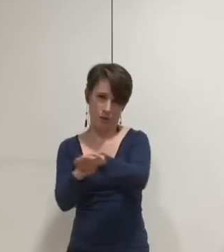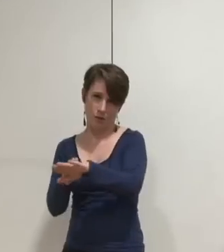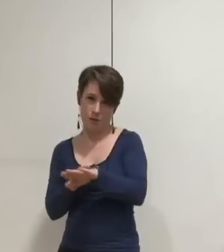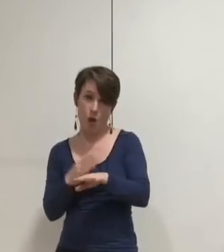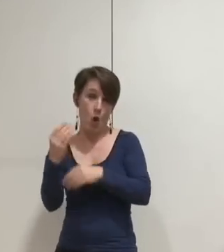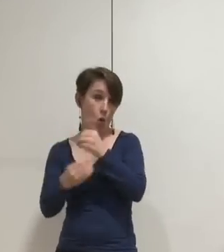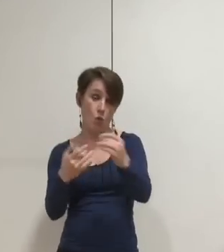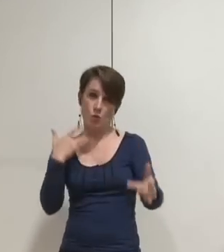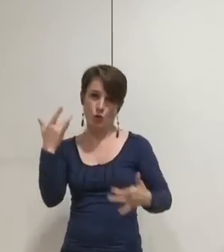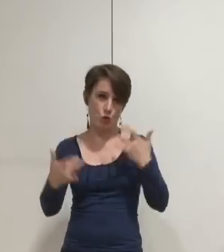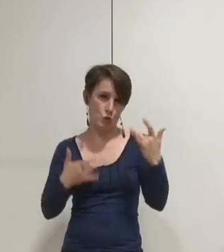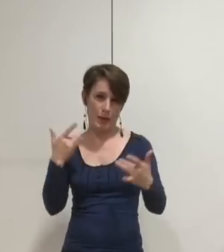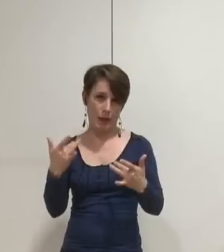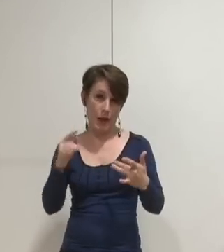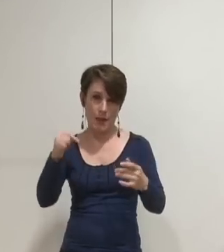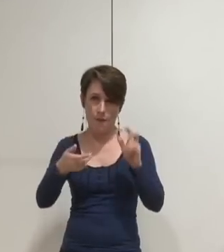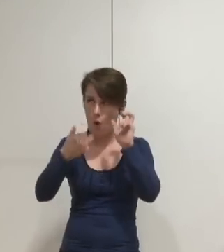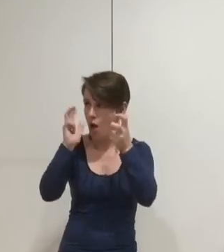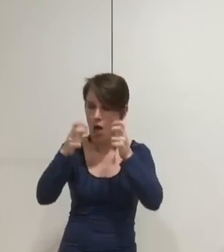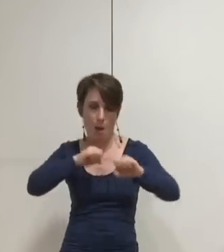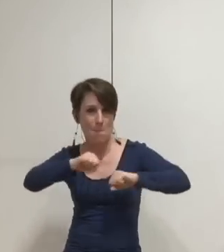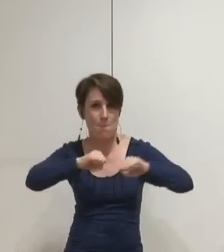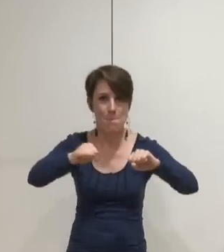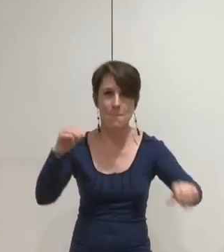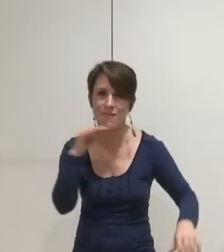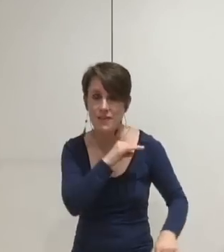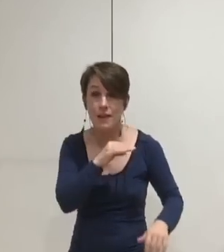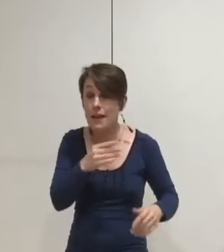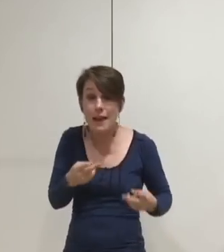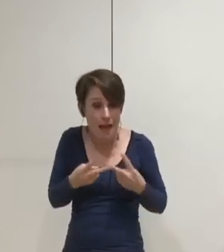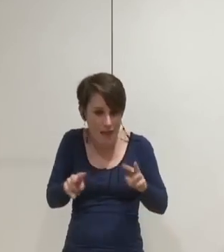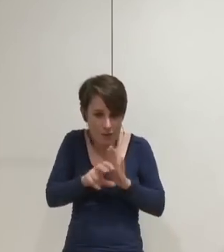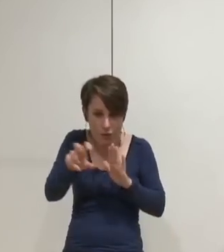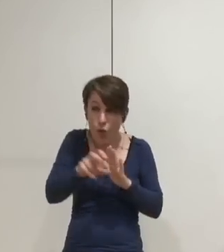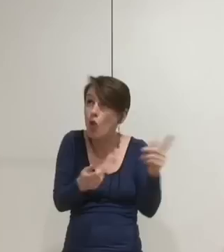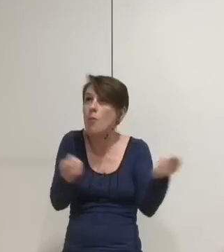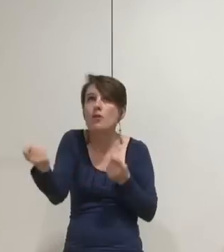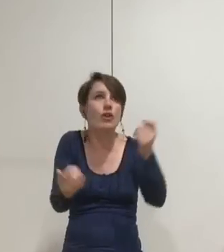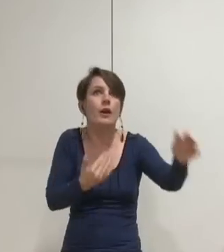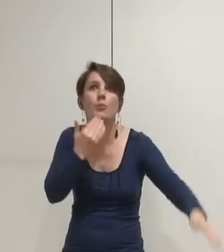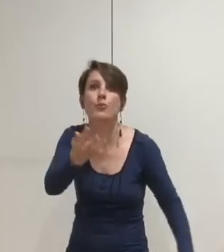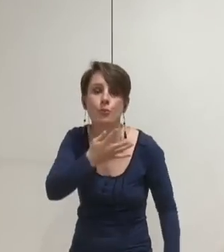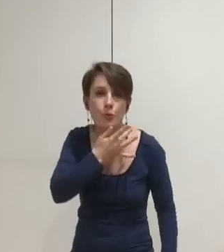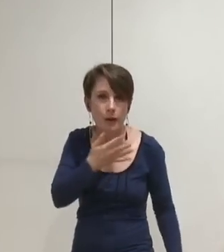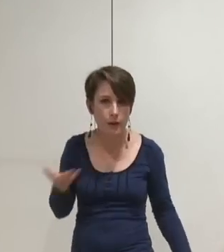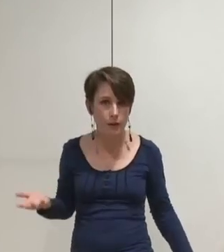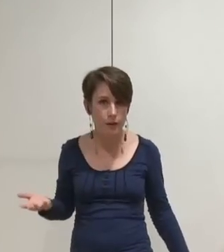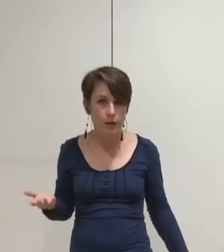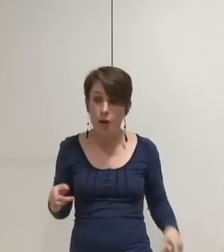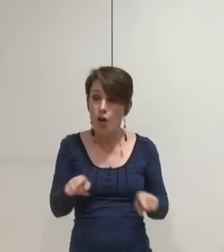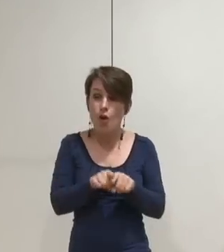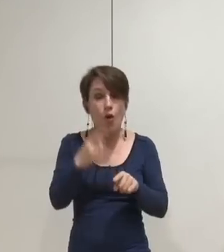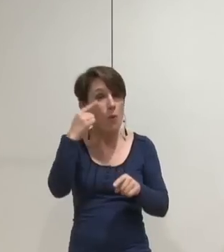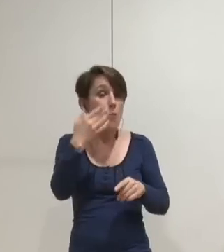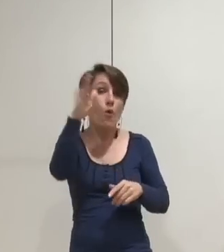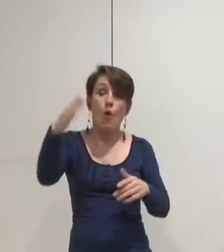nécessite de la réactivité et que la ville ne peut pas y répondre comme dans toutes les collectivités territoriales les